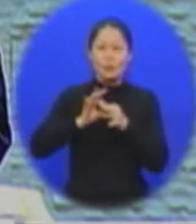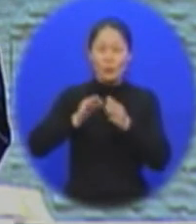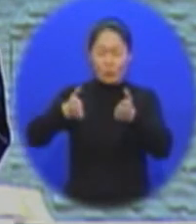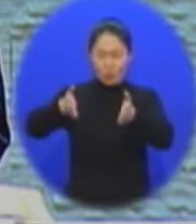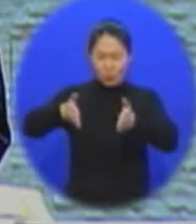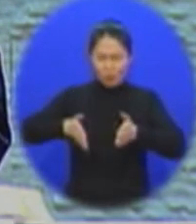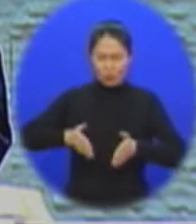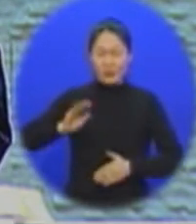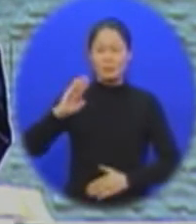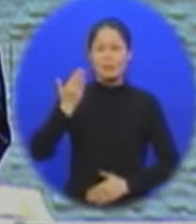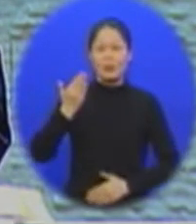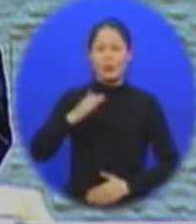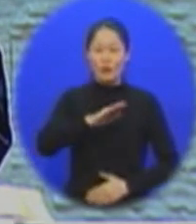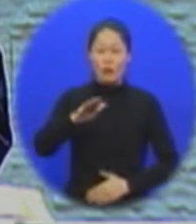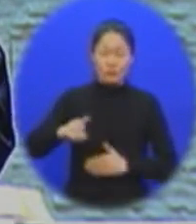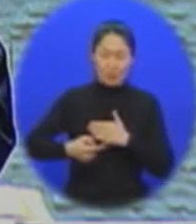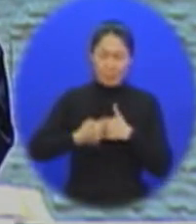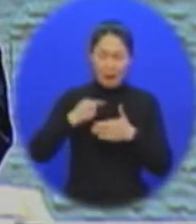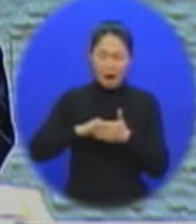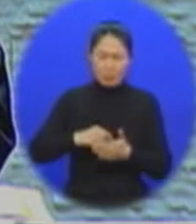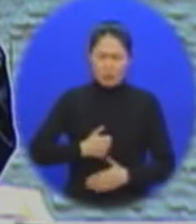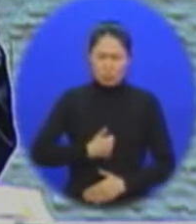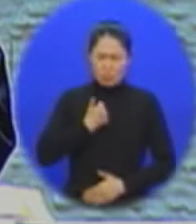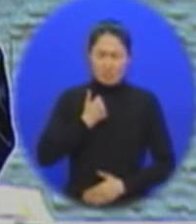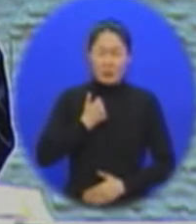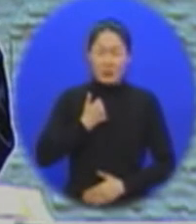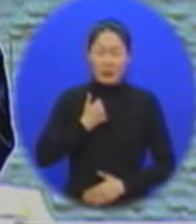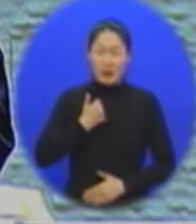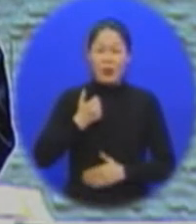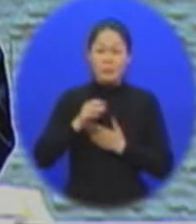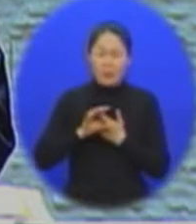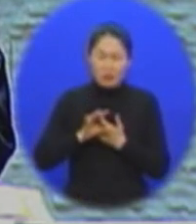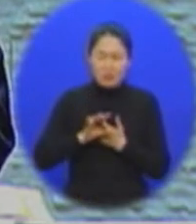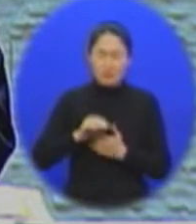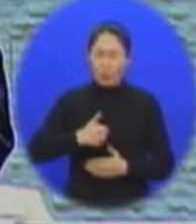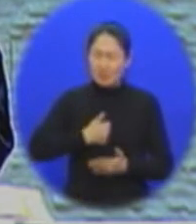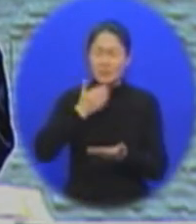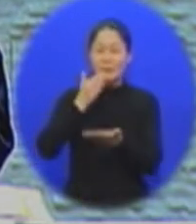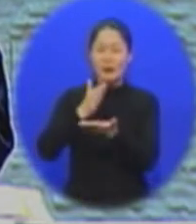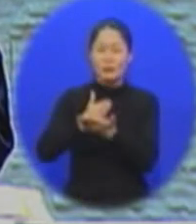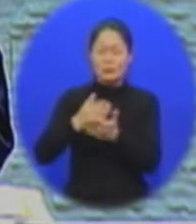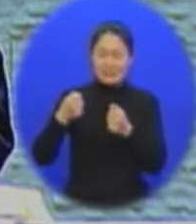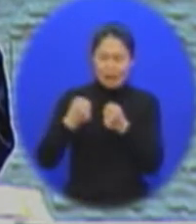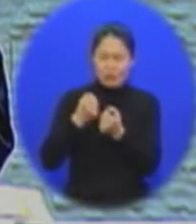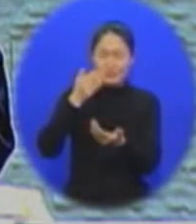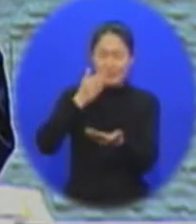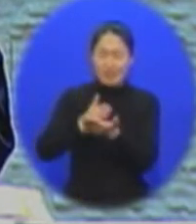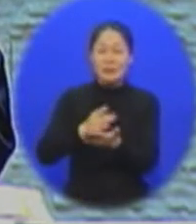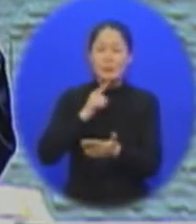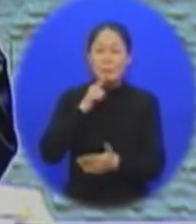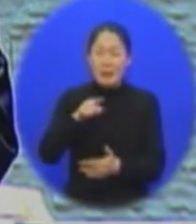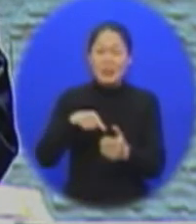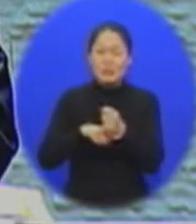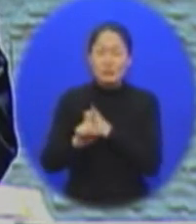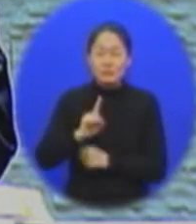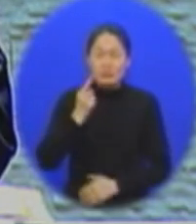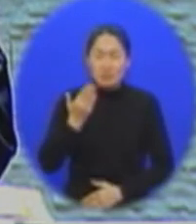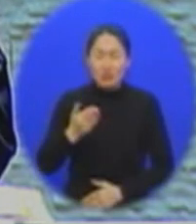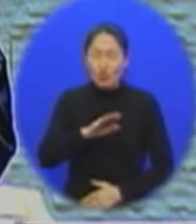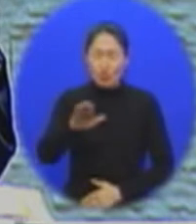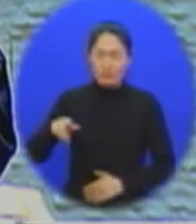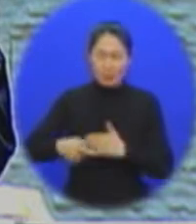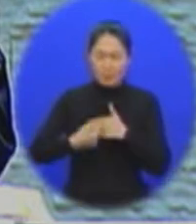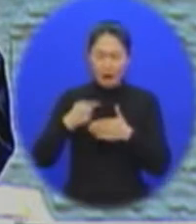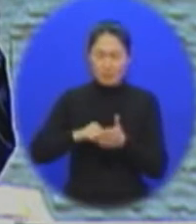여러분의 마음이 분노하면 그래서 화내지 맛이라는 거예요 싸우지 마시라는 겁니다 여러분의 마음이 조급